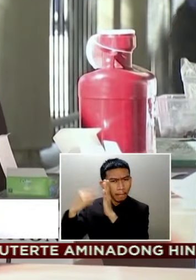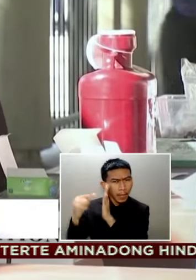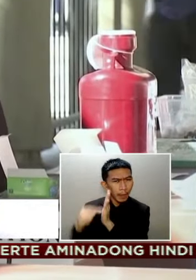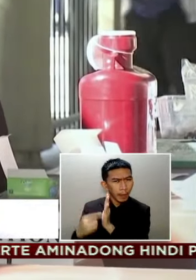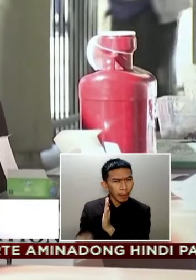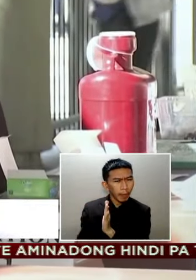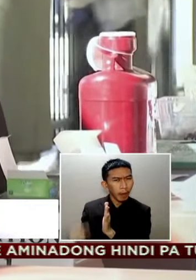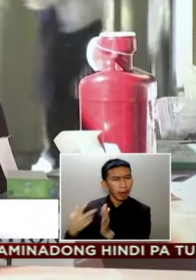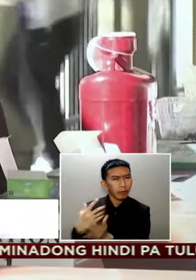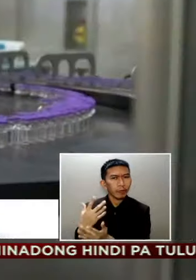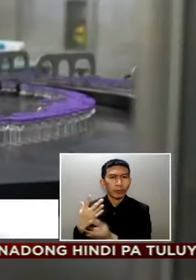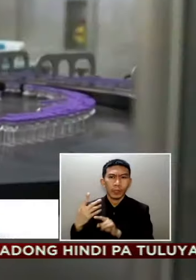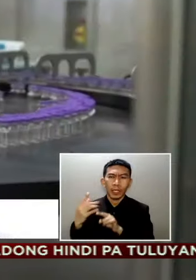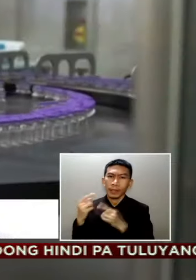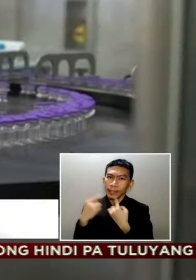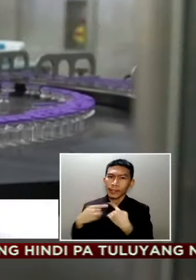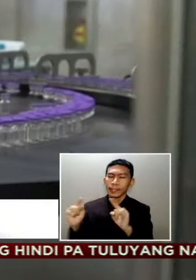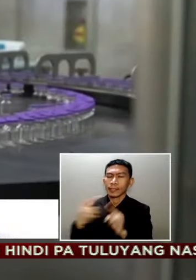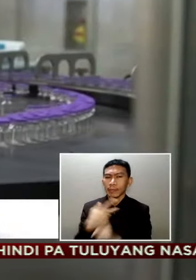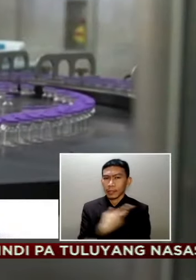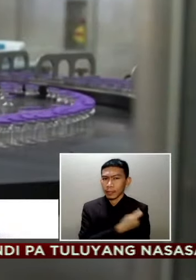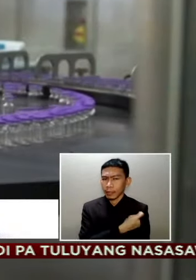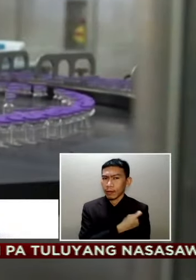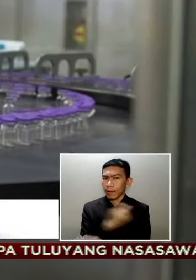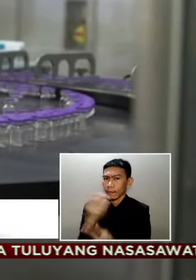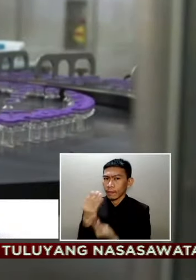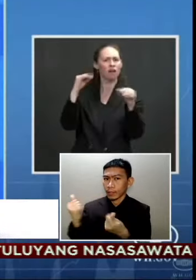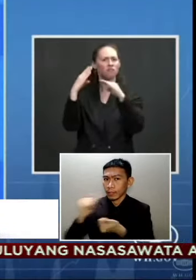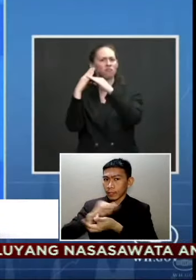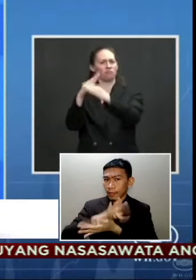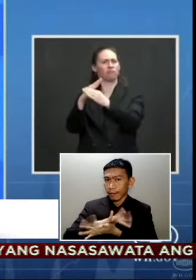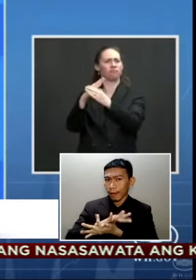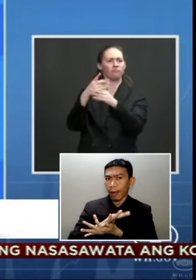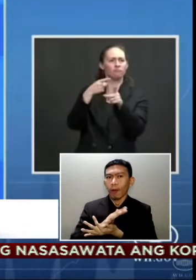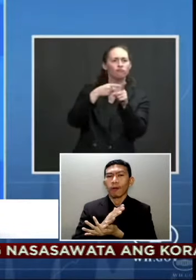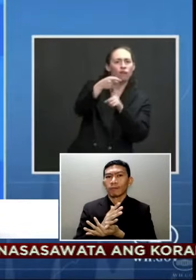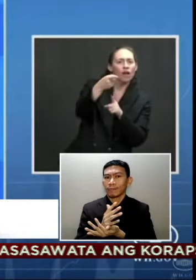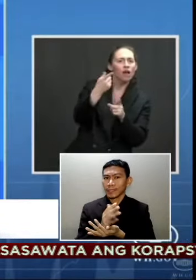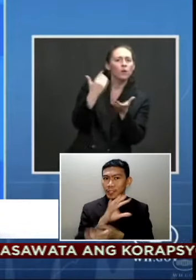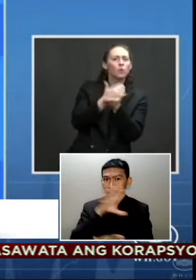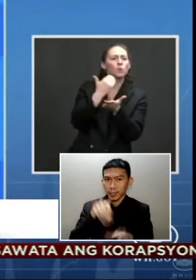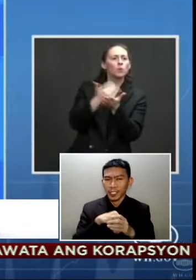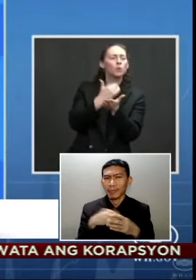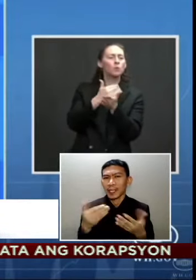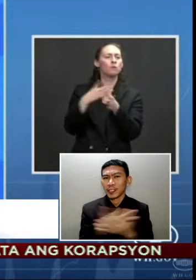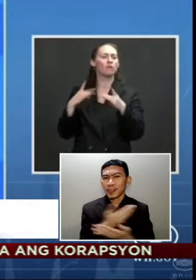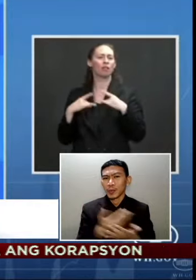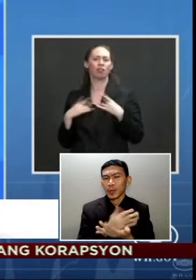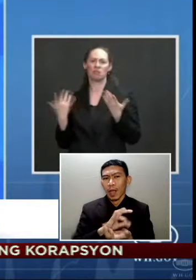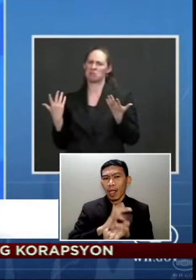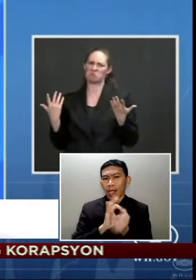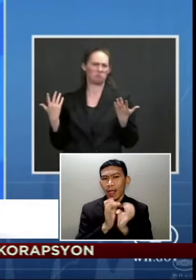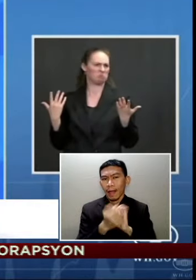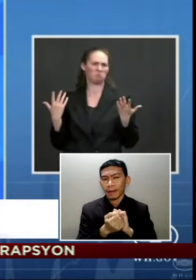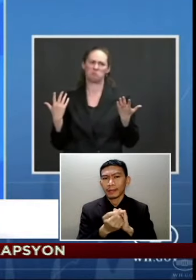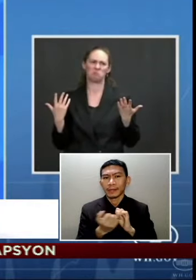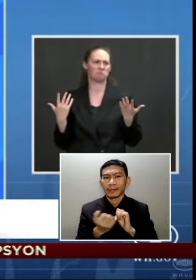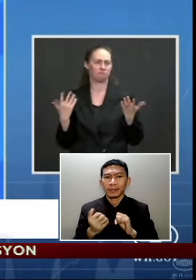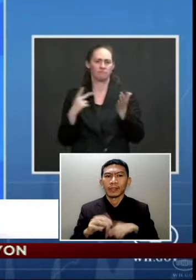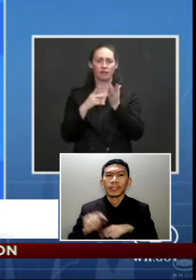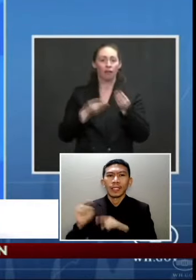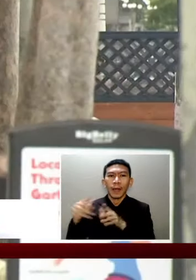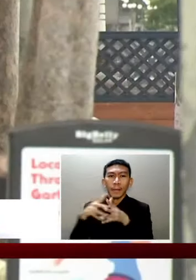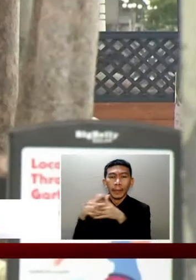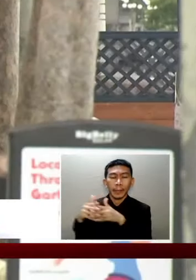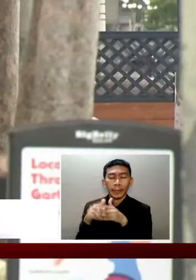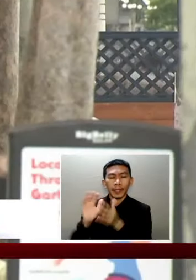laban sa COVID-19 laro na sa mga bagong variants ininunun-sya na ng mga health experts sa Amerika mula sa Centers for Disease Control